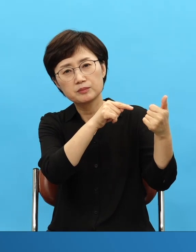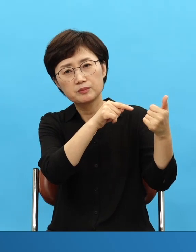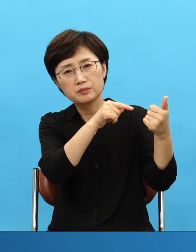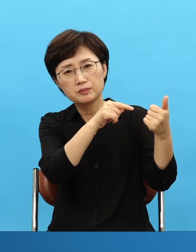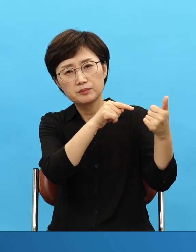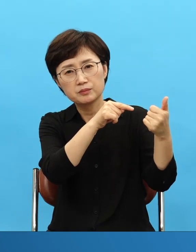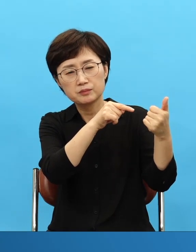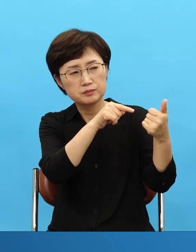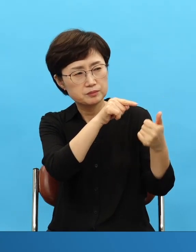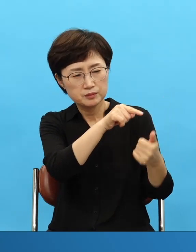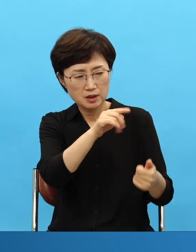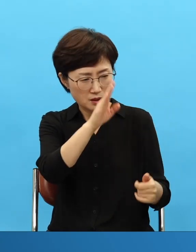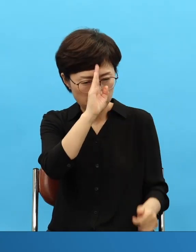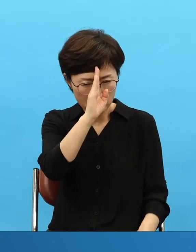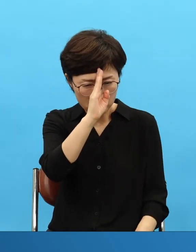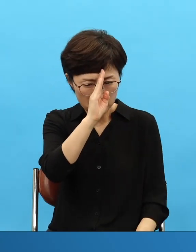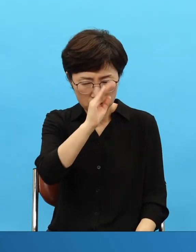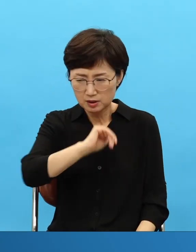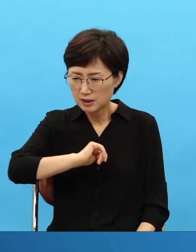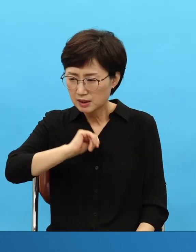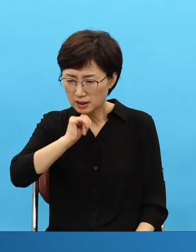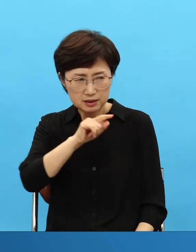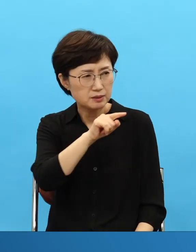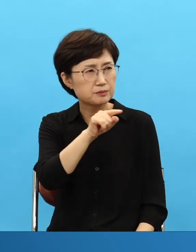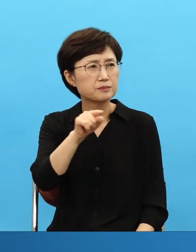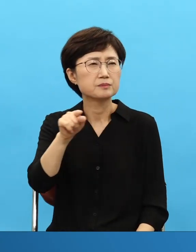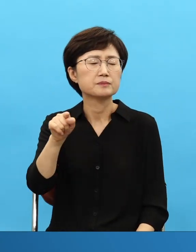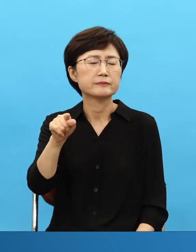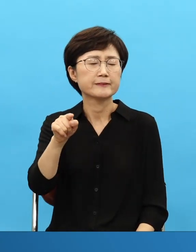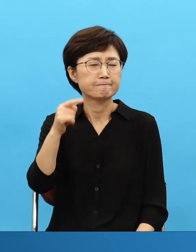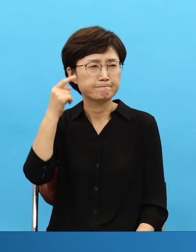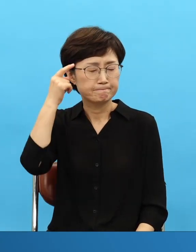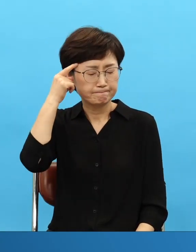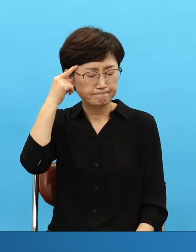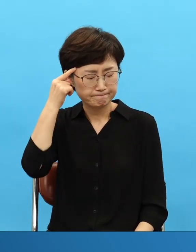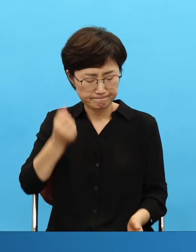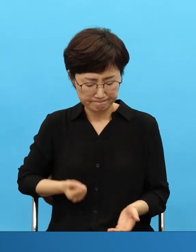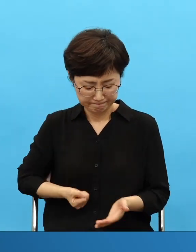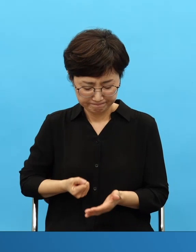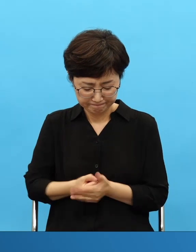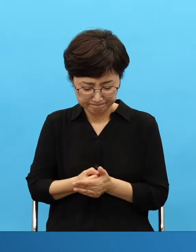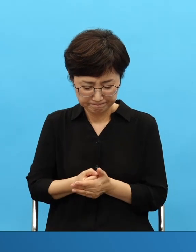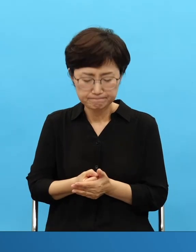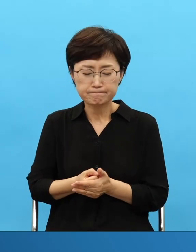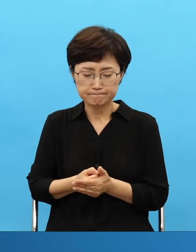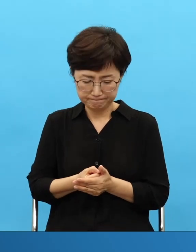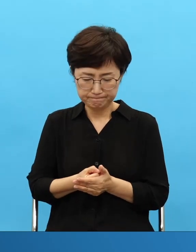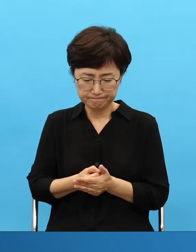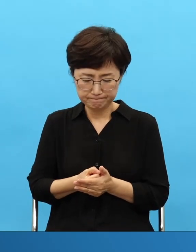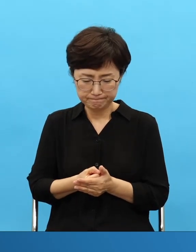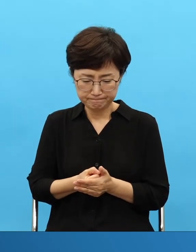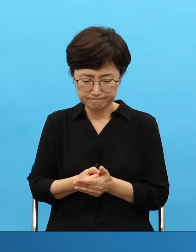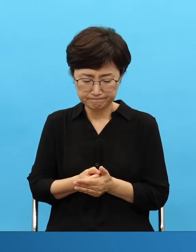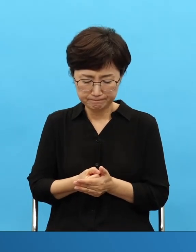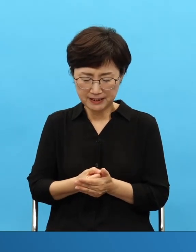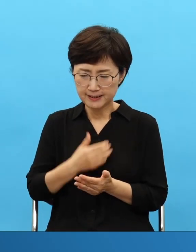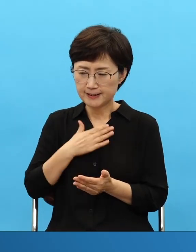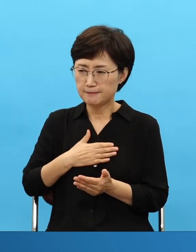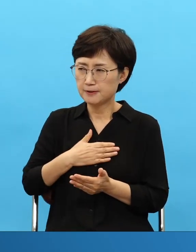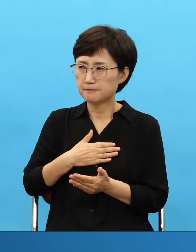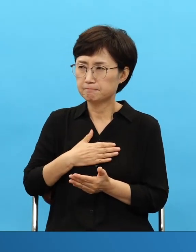sick. 담았다니까요. And I placed that in my heart. 마음에 담아야 돼요. You need to place that in your heart. 마음에 담고 공부를 하기